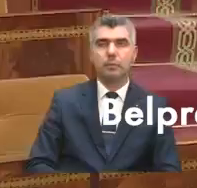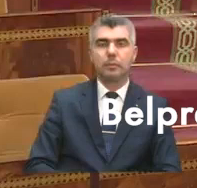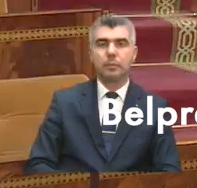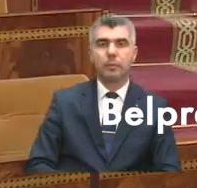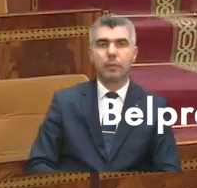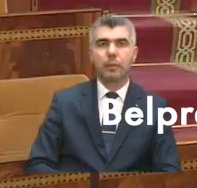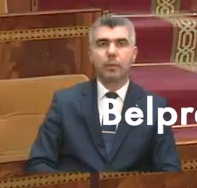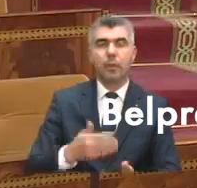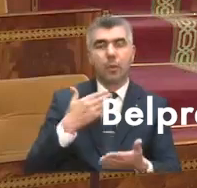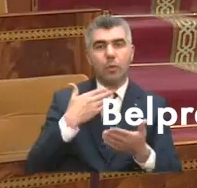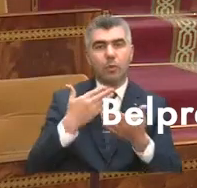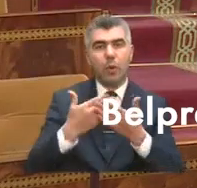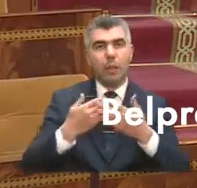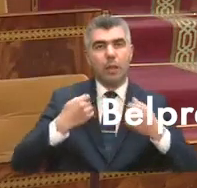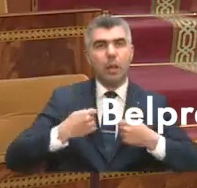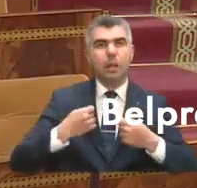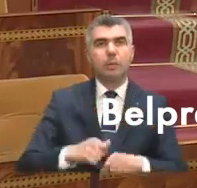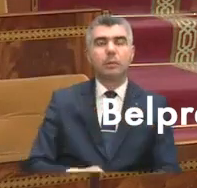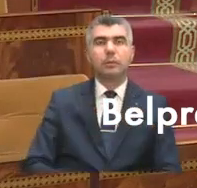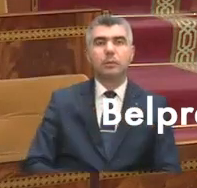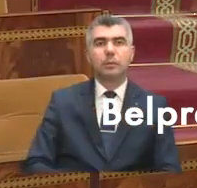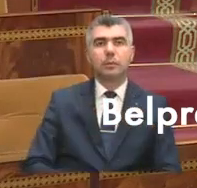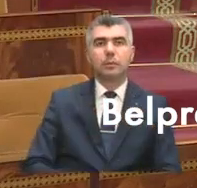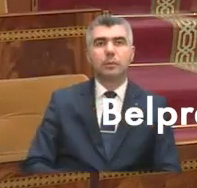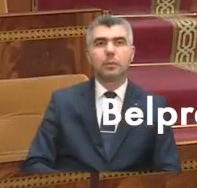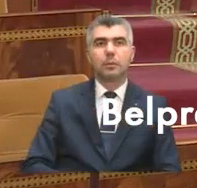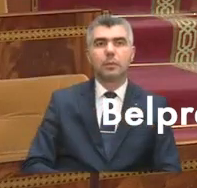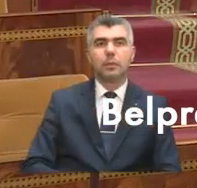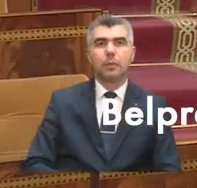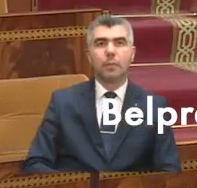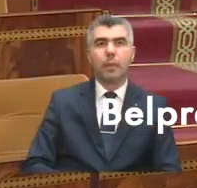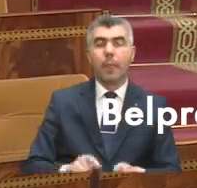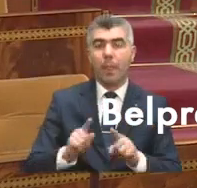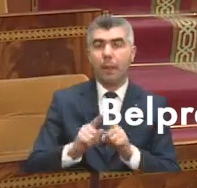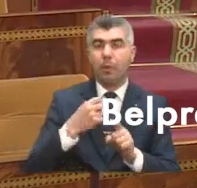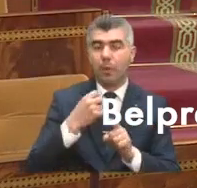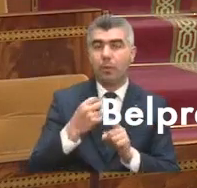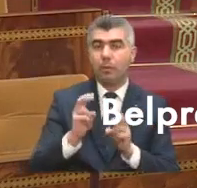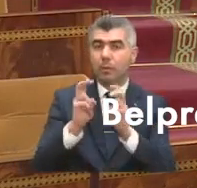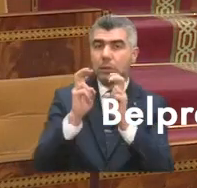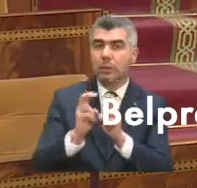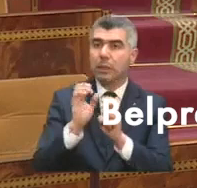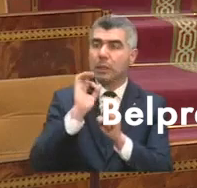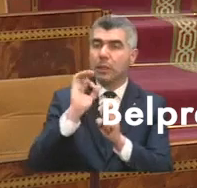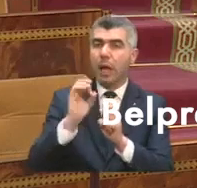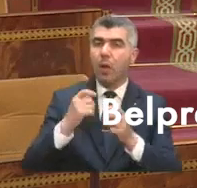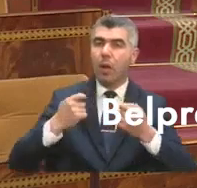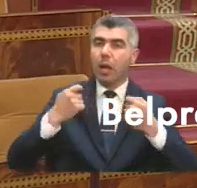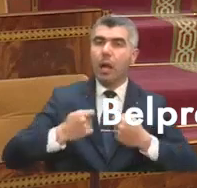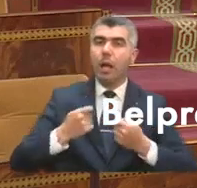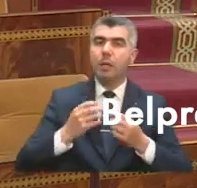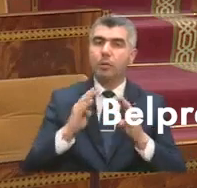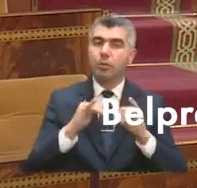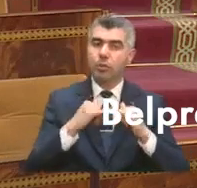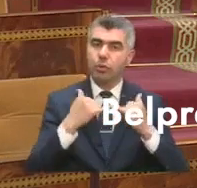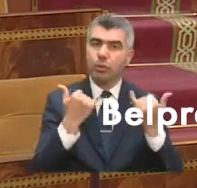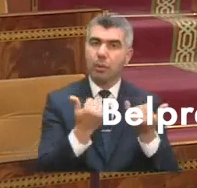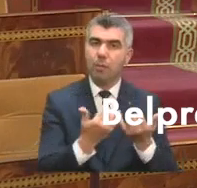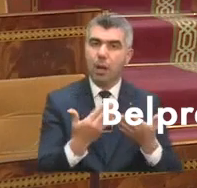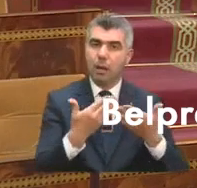شكرا سيد رئيس. بدا ما نقص من الوضع الاعتباري ديالكم كرئيس الجلسة سيد